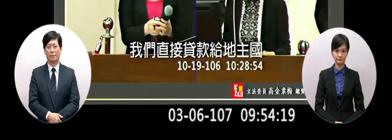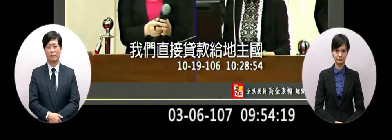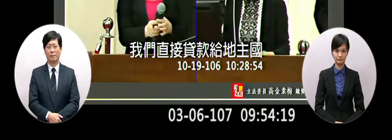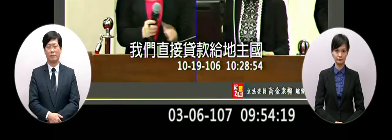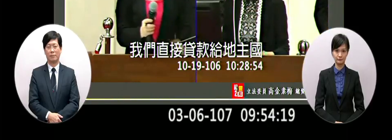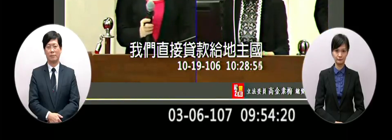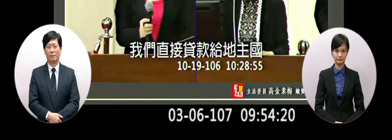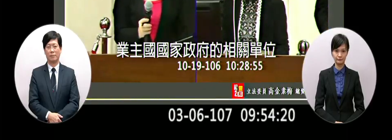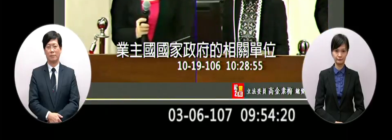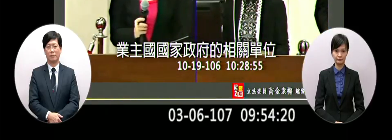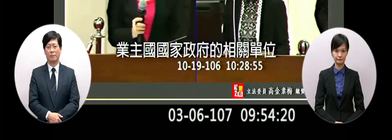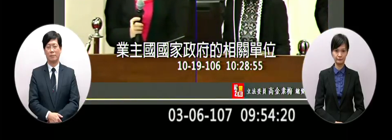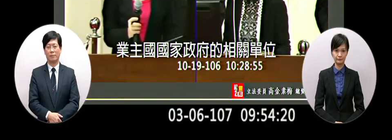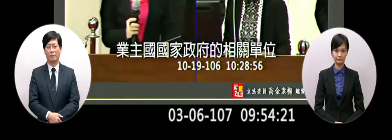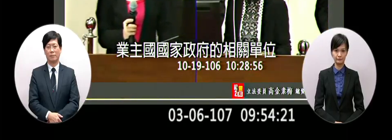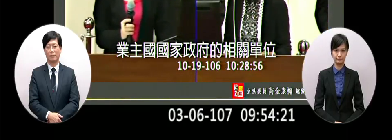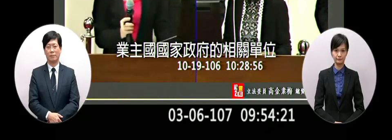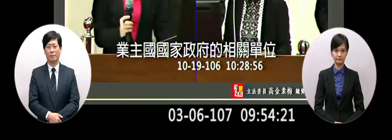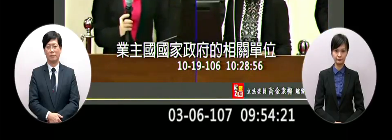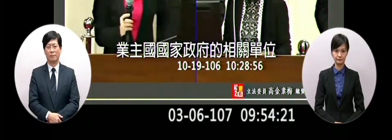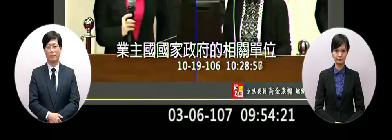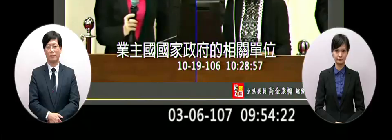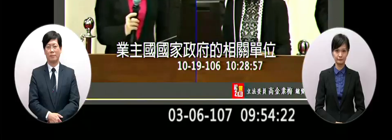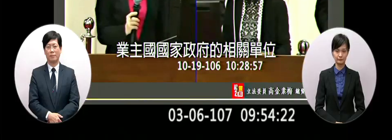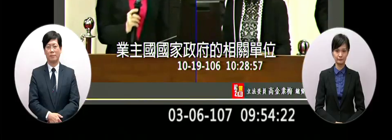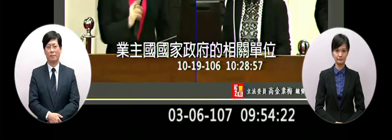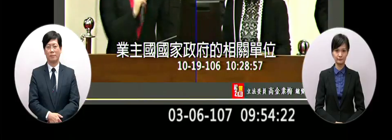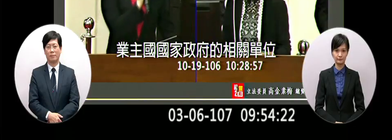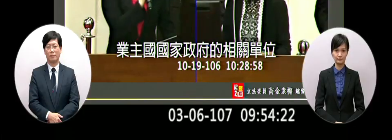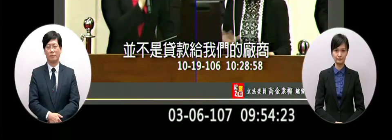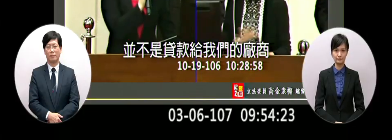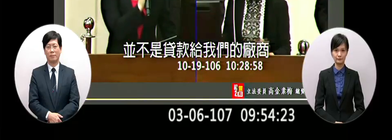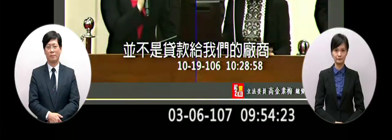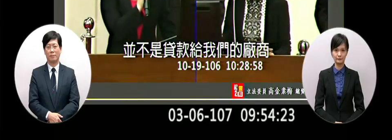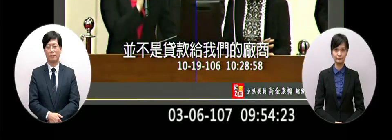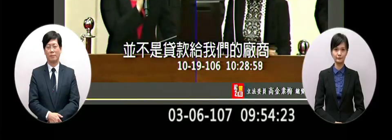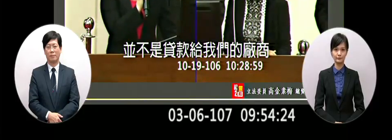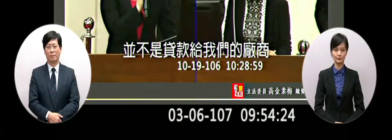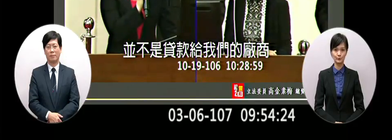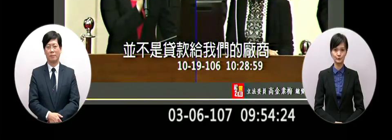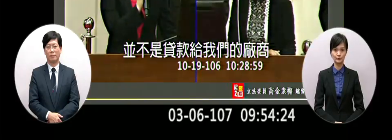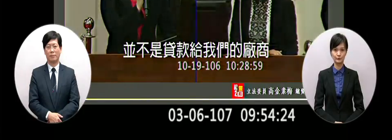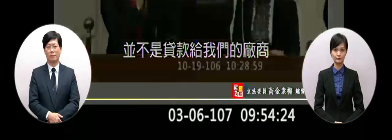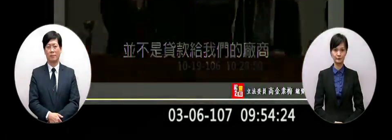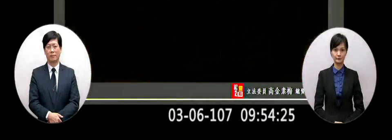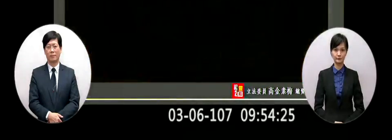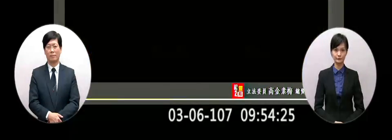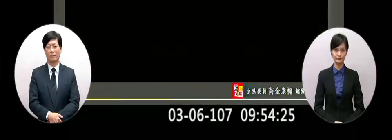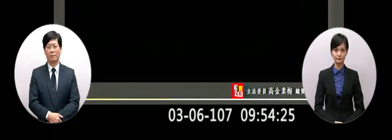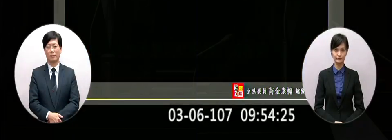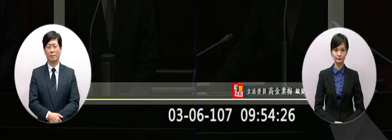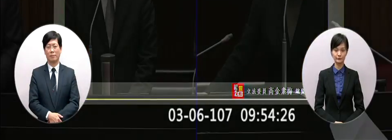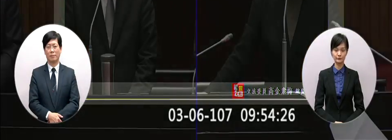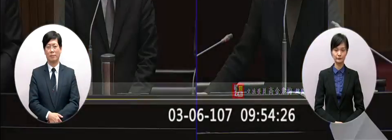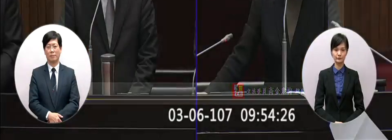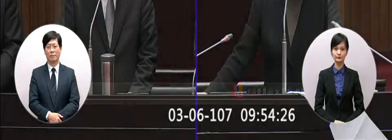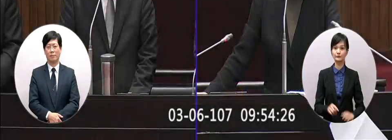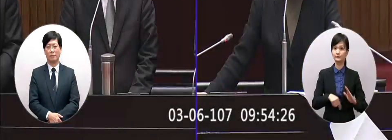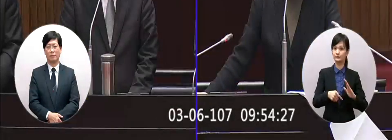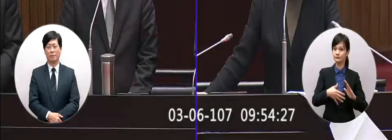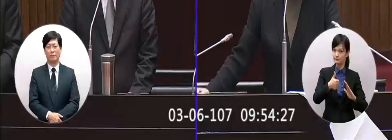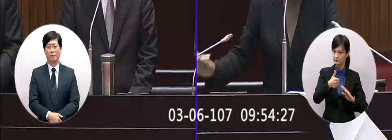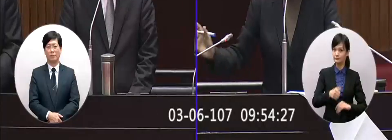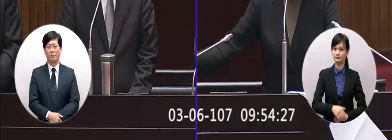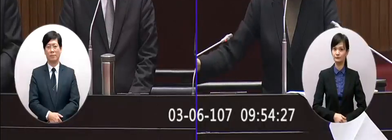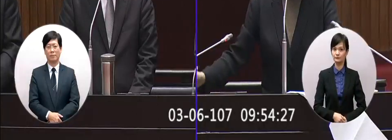给地主国、业主国的国家的政府相关单位，并不是贷款给我们的厂商。 好，院长，您